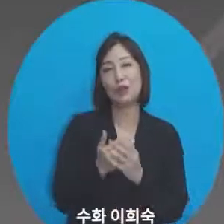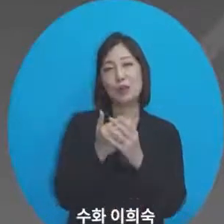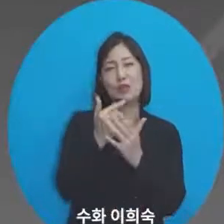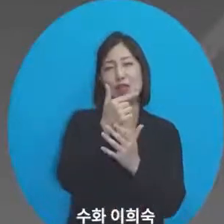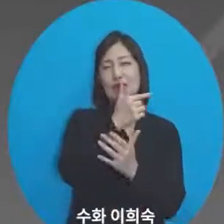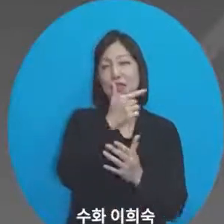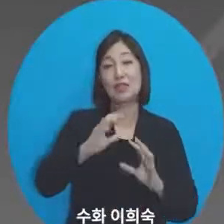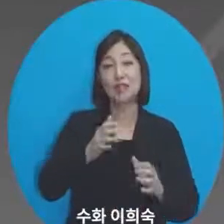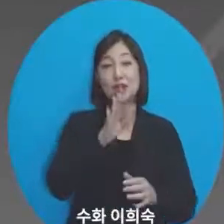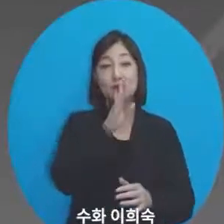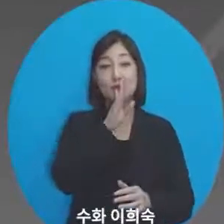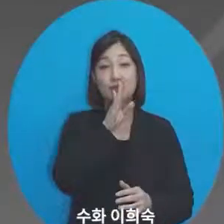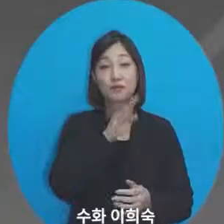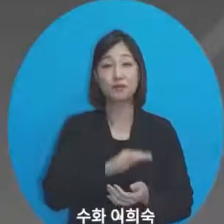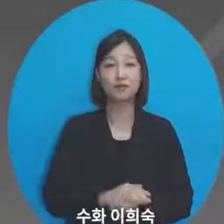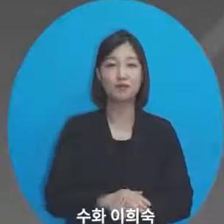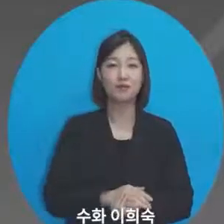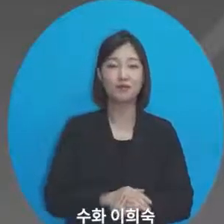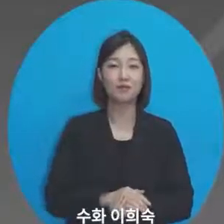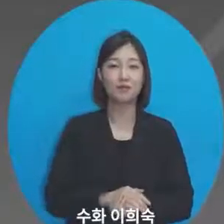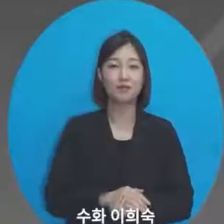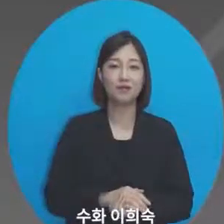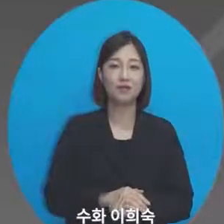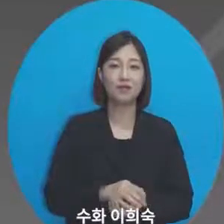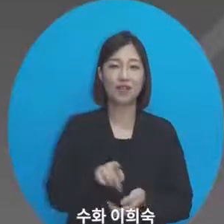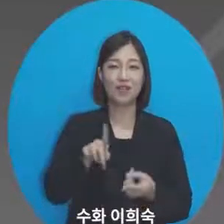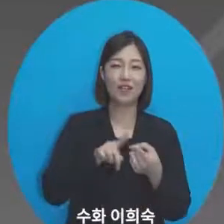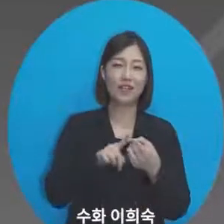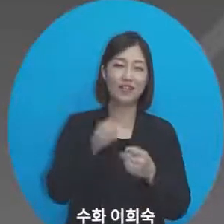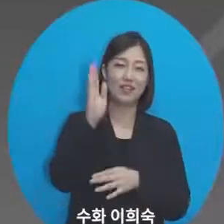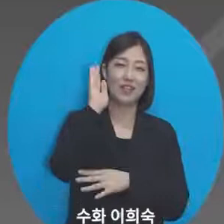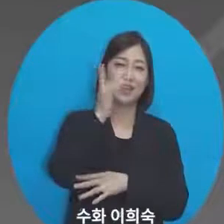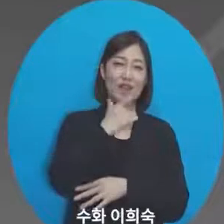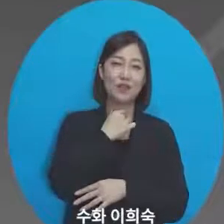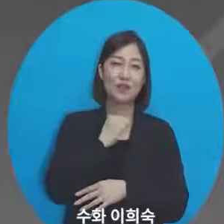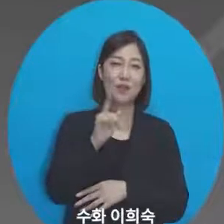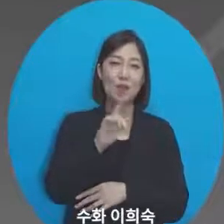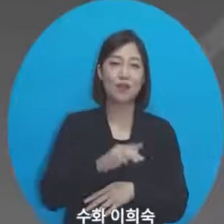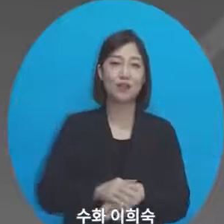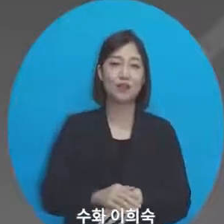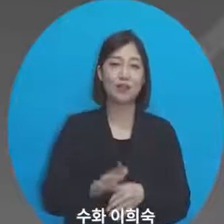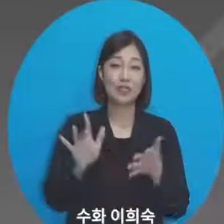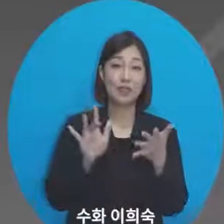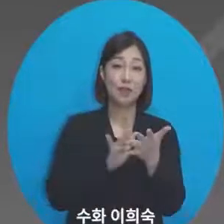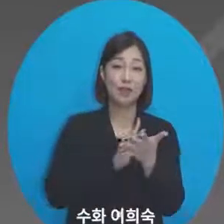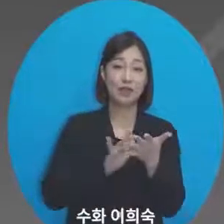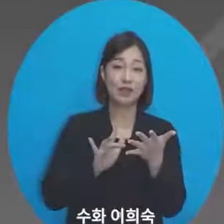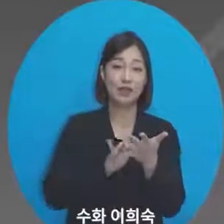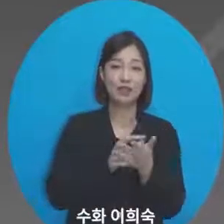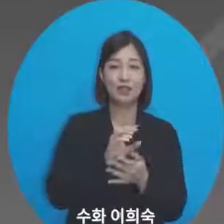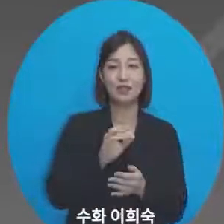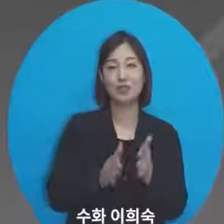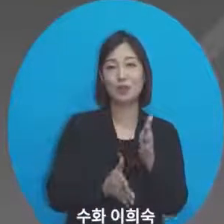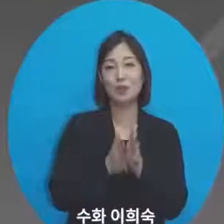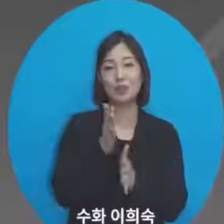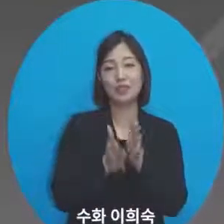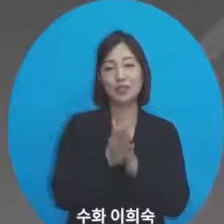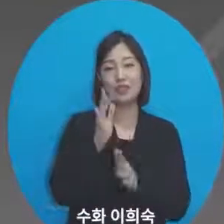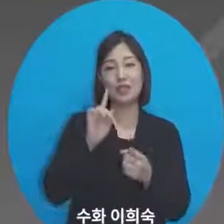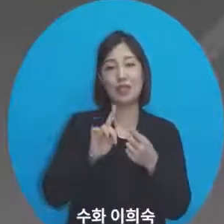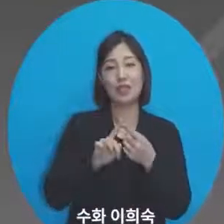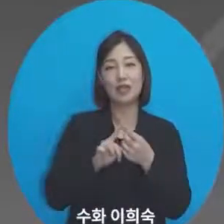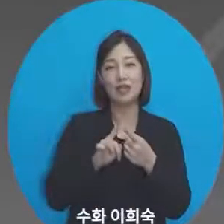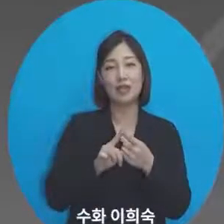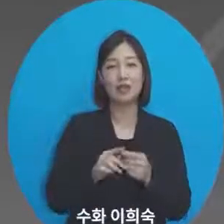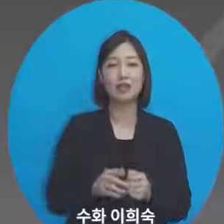되고 있는 부분들이 있어서 말씀을 좀 드리고자 합니다. 또 스마트 시티 개발이라고 하는 국가적인 프로젝트도